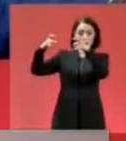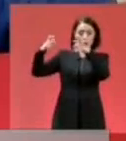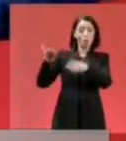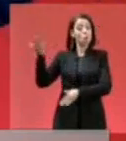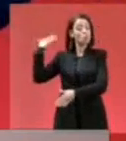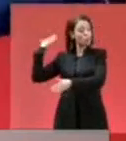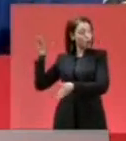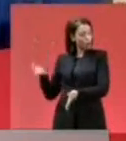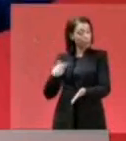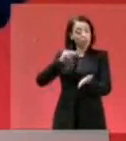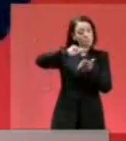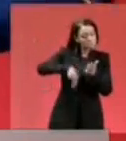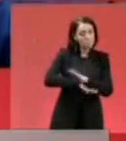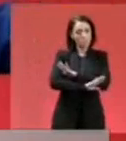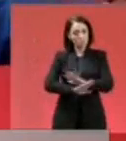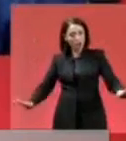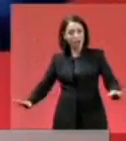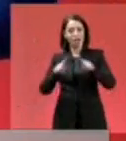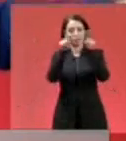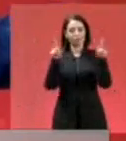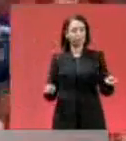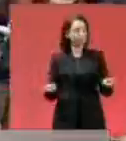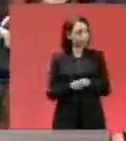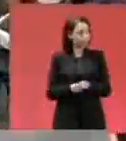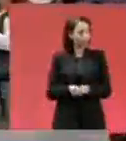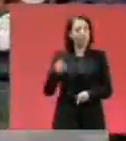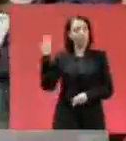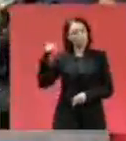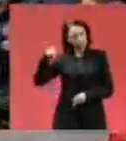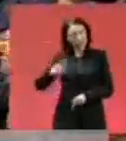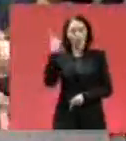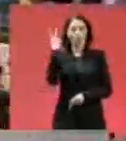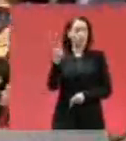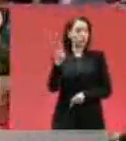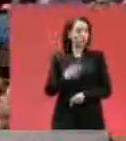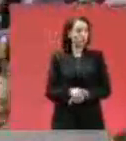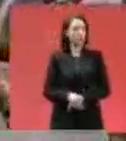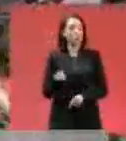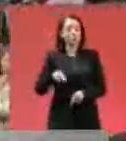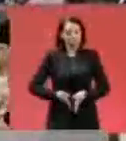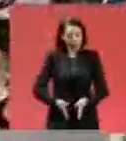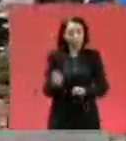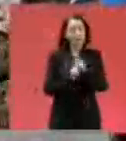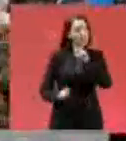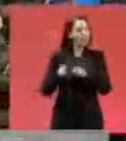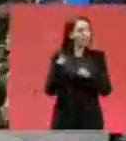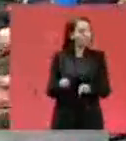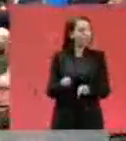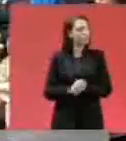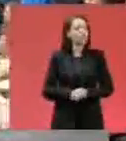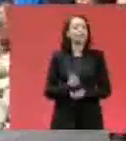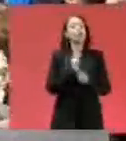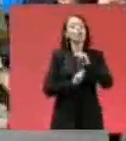Προχθές υπογράφηκαν 2 συμβάσεις και χθες και άλλες 2. Η εγκατάσταση και η εκκίνηση